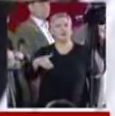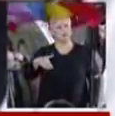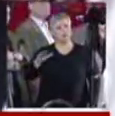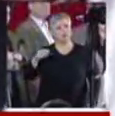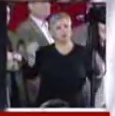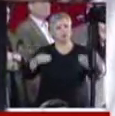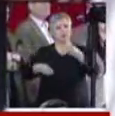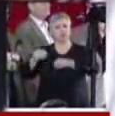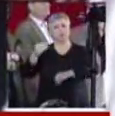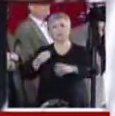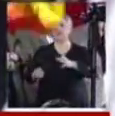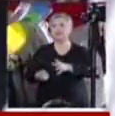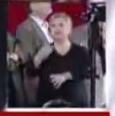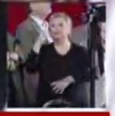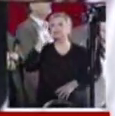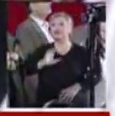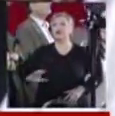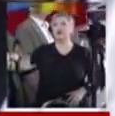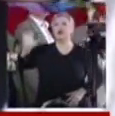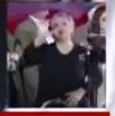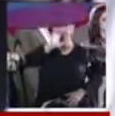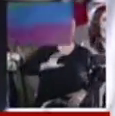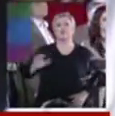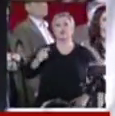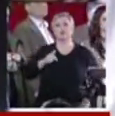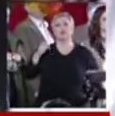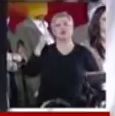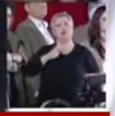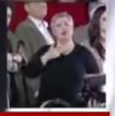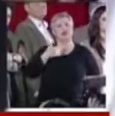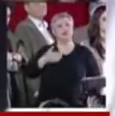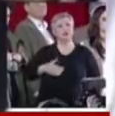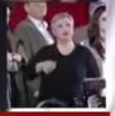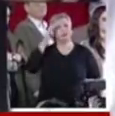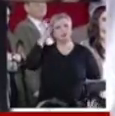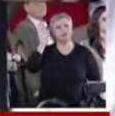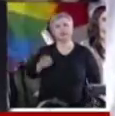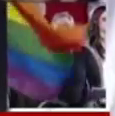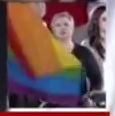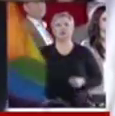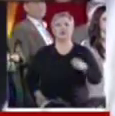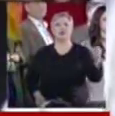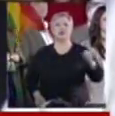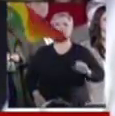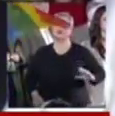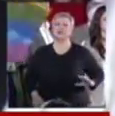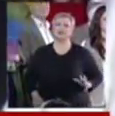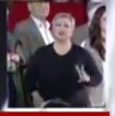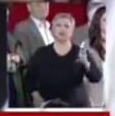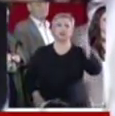ευρωπαϊκό κοινοβούλιο από θέσεις αριστεράς από θέσεις προόδου από την από θέσεις δημοκρατικής